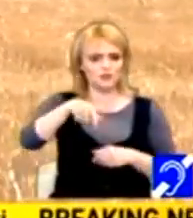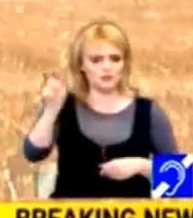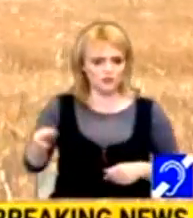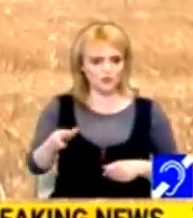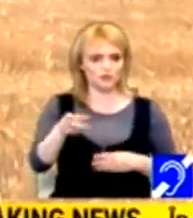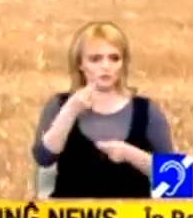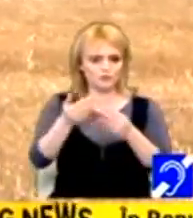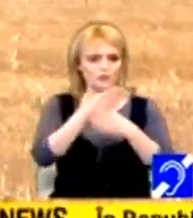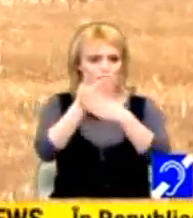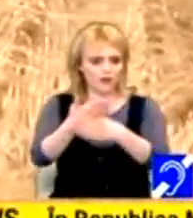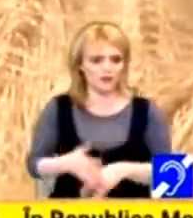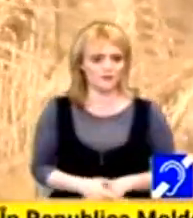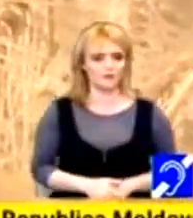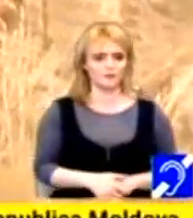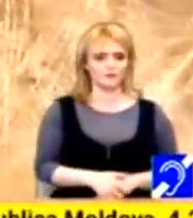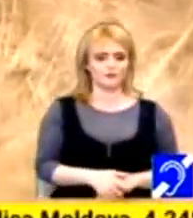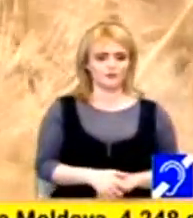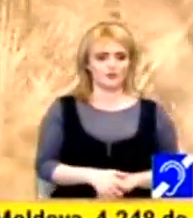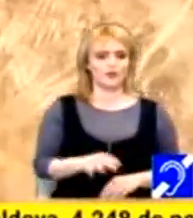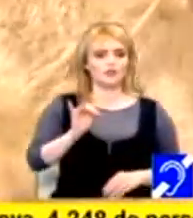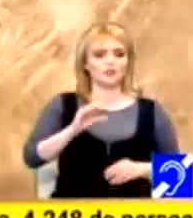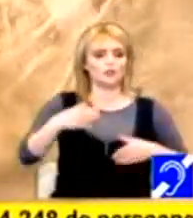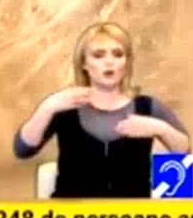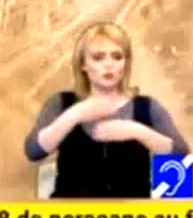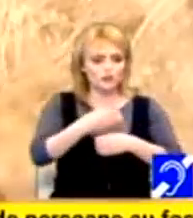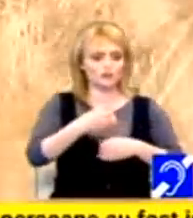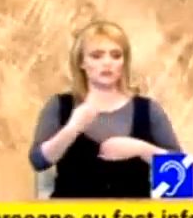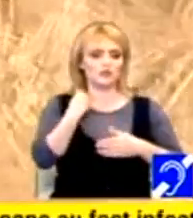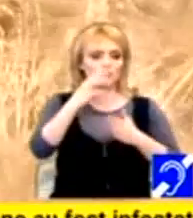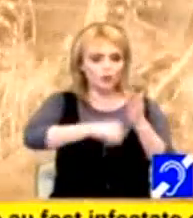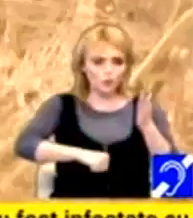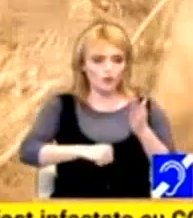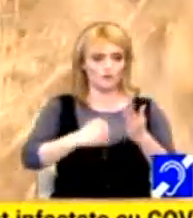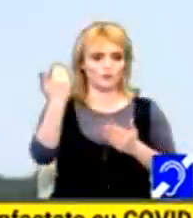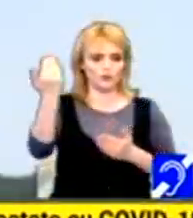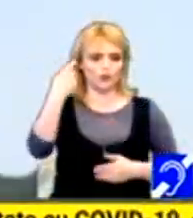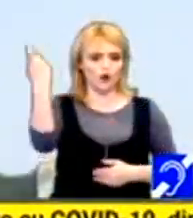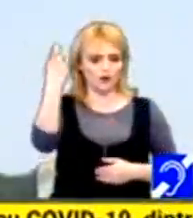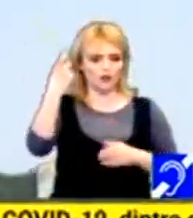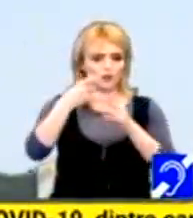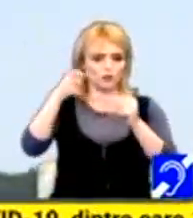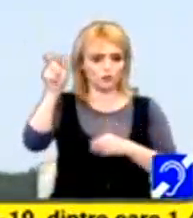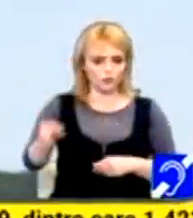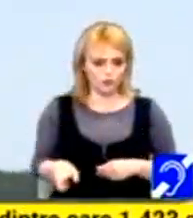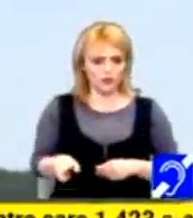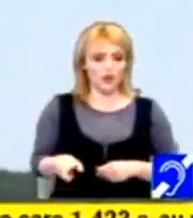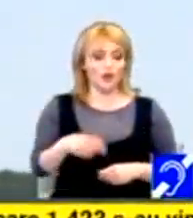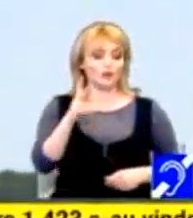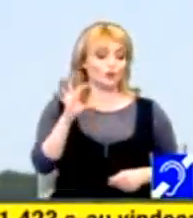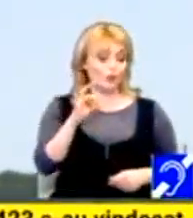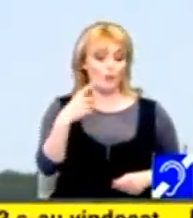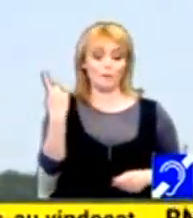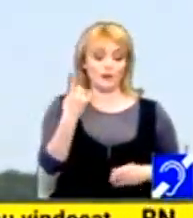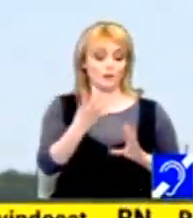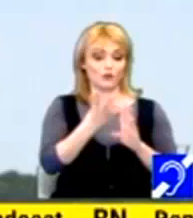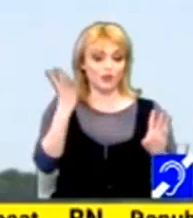de plată la impozite și taxele pentru agricultori. Dar primul lucru care se